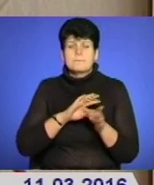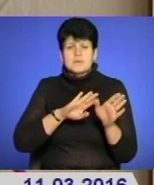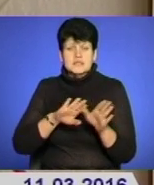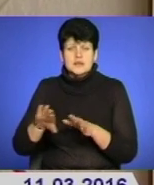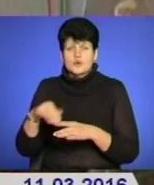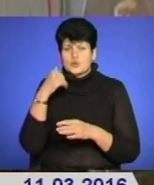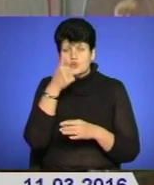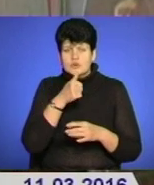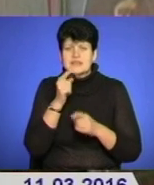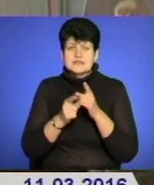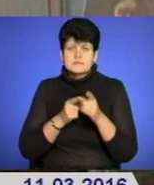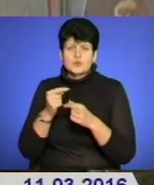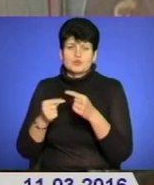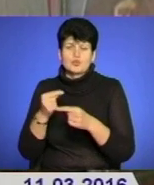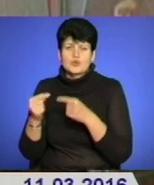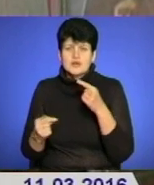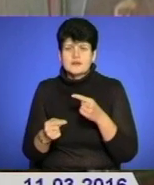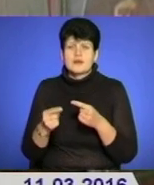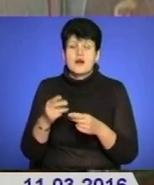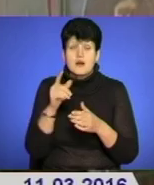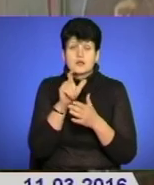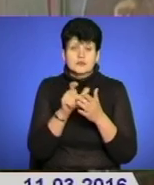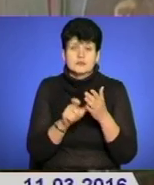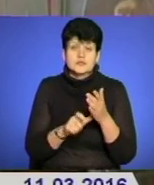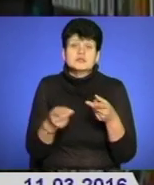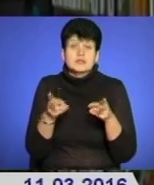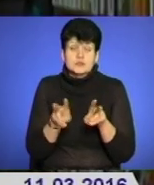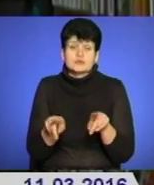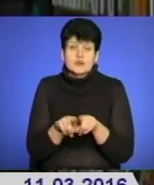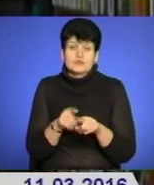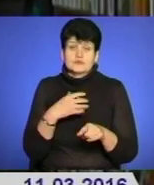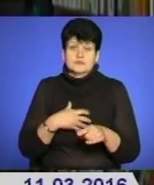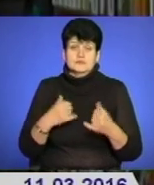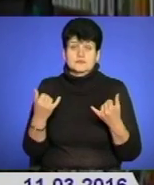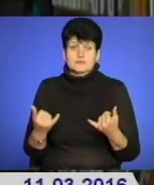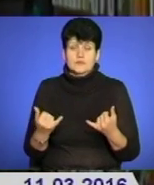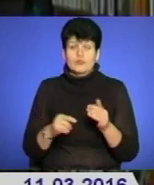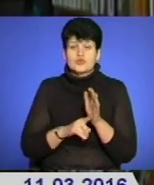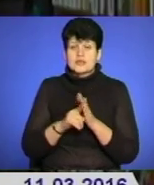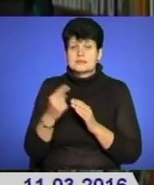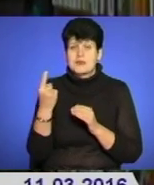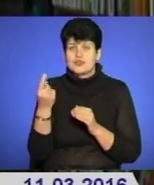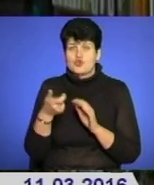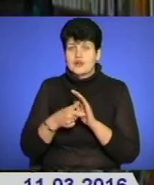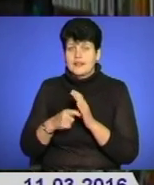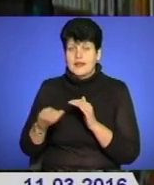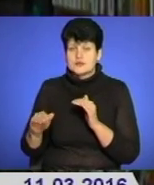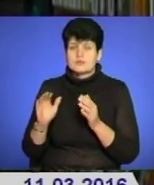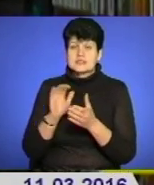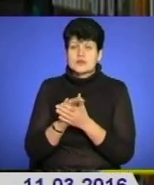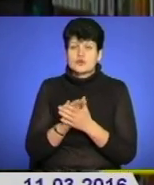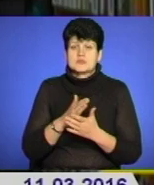твори великого кобзаря завжди залишаються новими і актуальними. Починаючи з першого класу, ми знайомимося з відомим